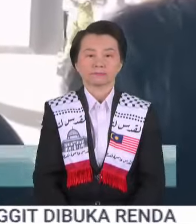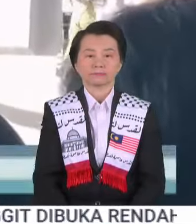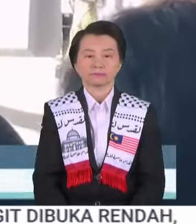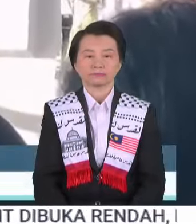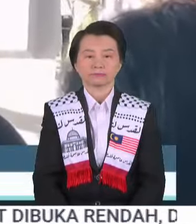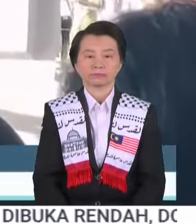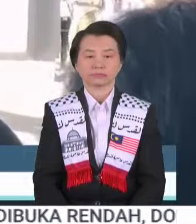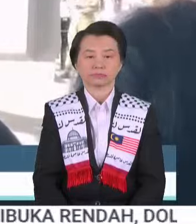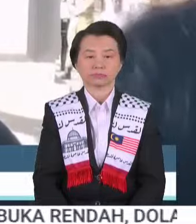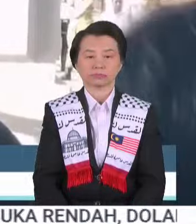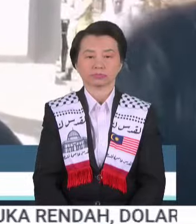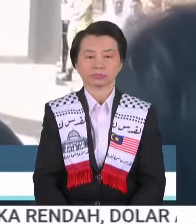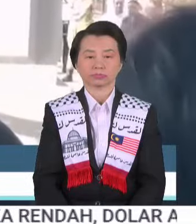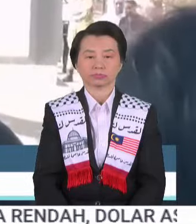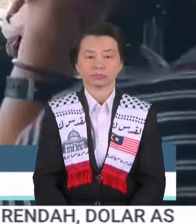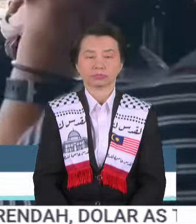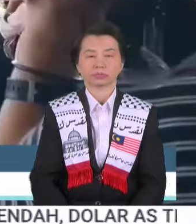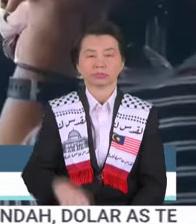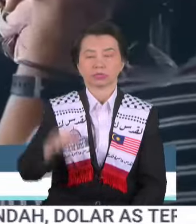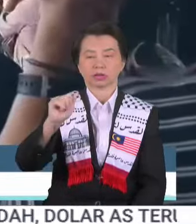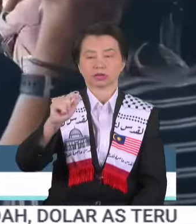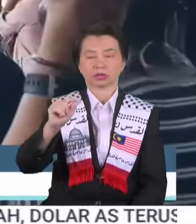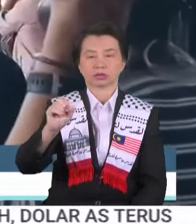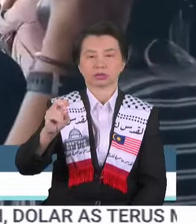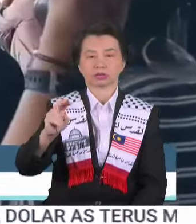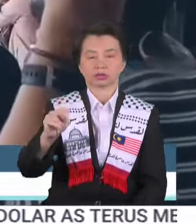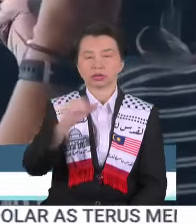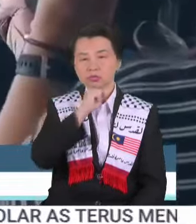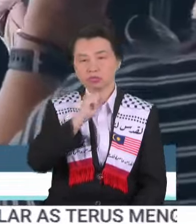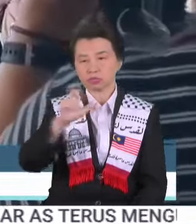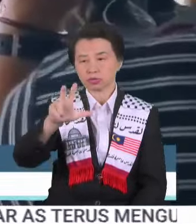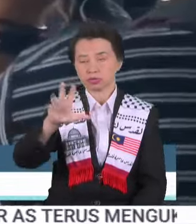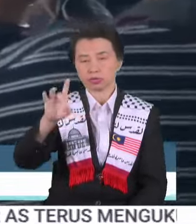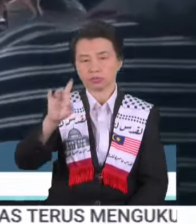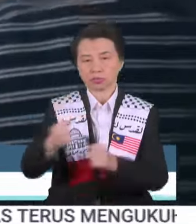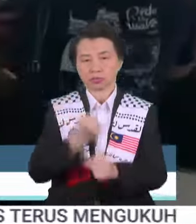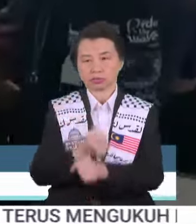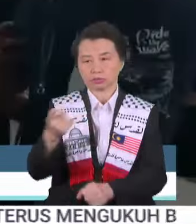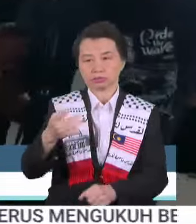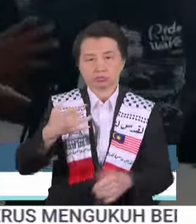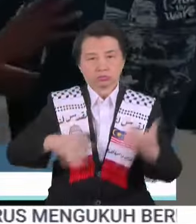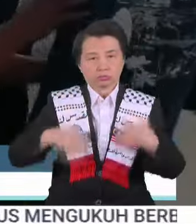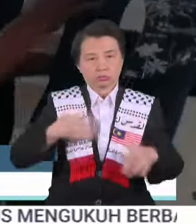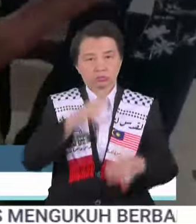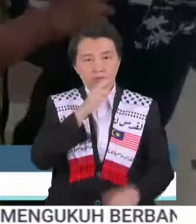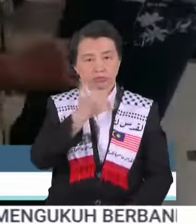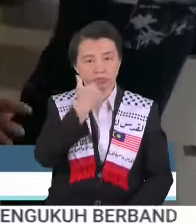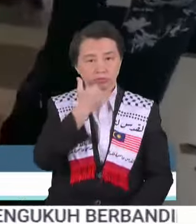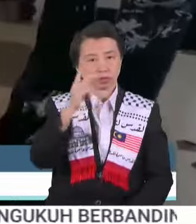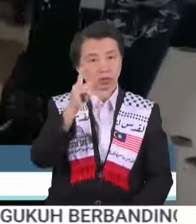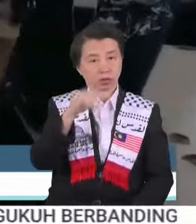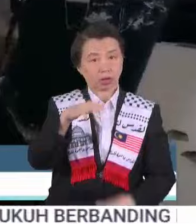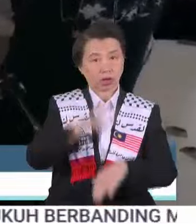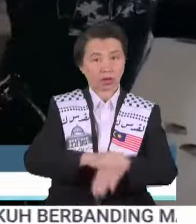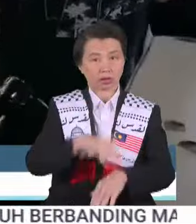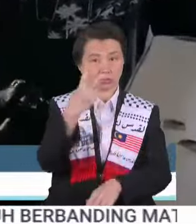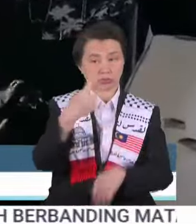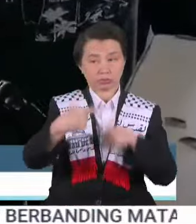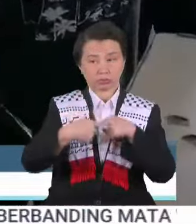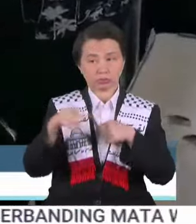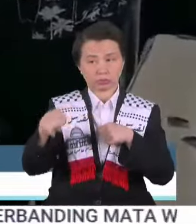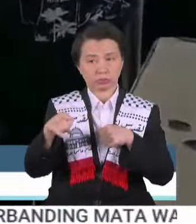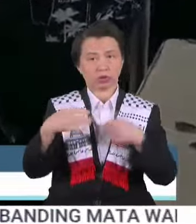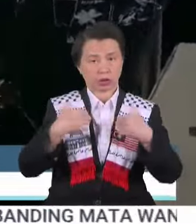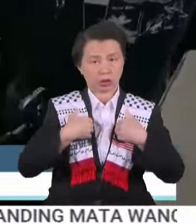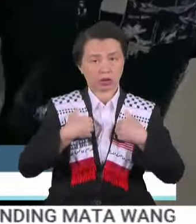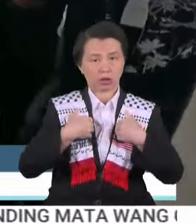Lelaki warga Israel Avitan Shalom, 38 tahun, mengaku tidak bersalah di Mahkamah Session Kuala Lumpur atas dua pertuduhan